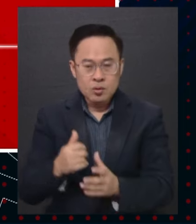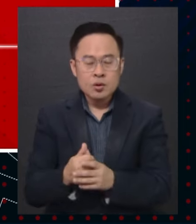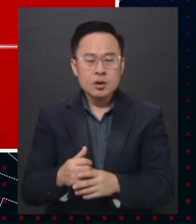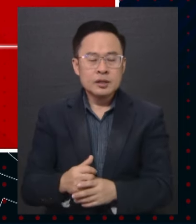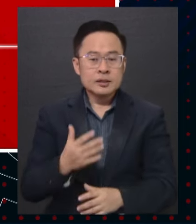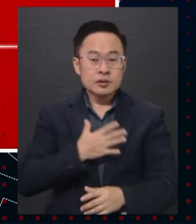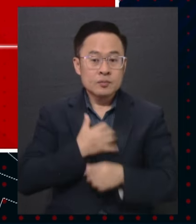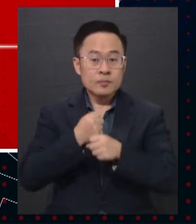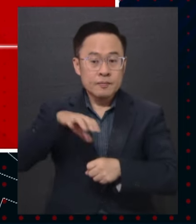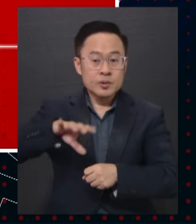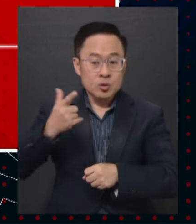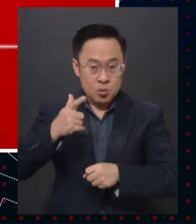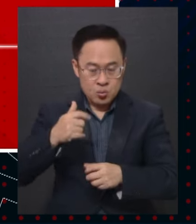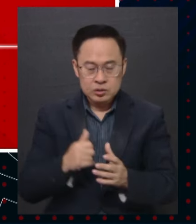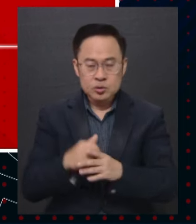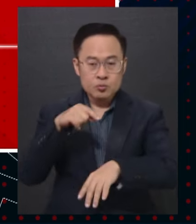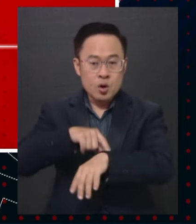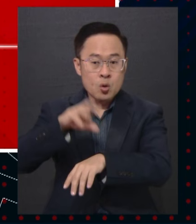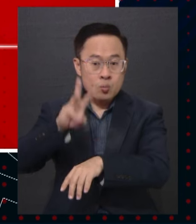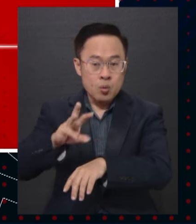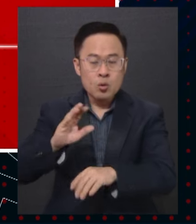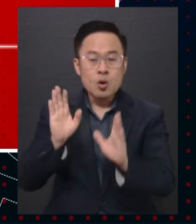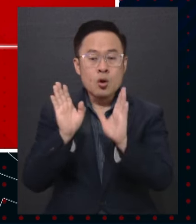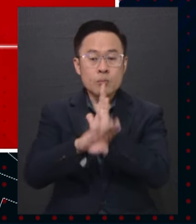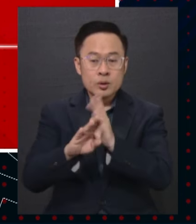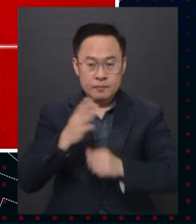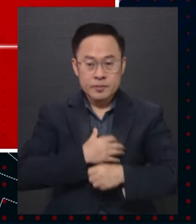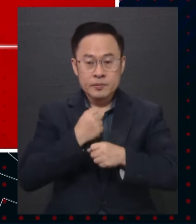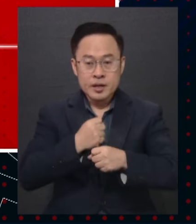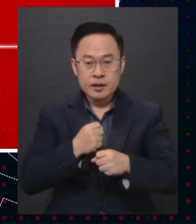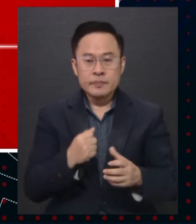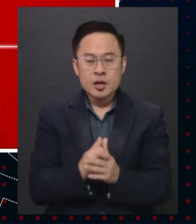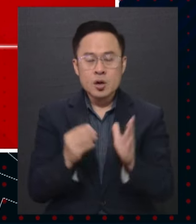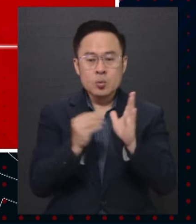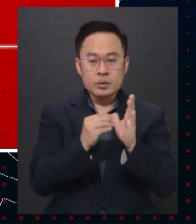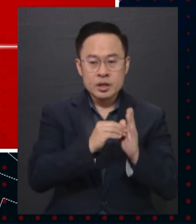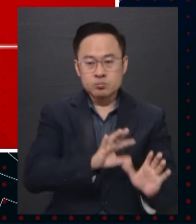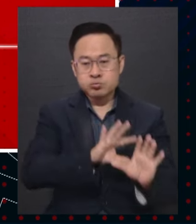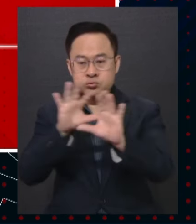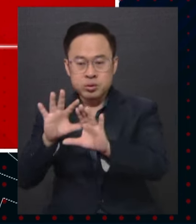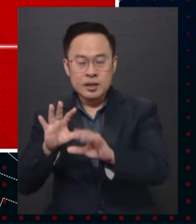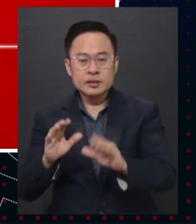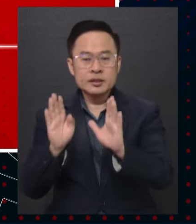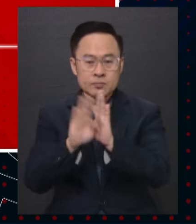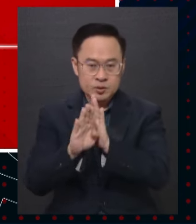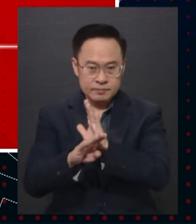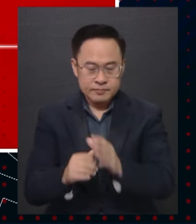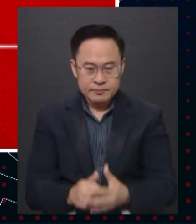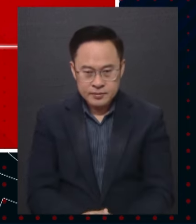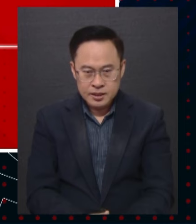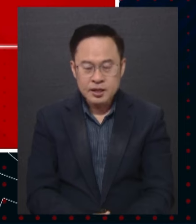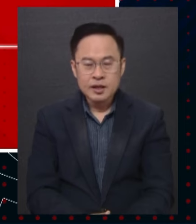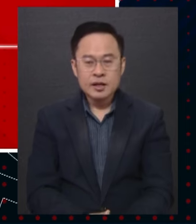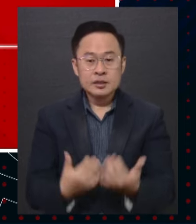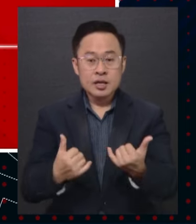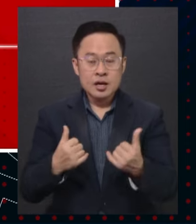Thunder Dome นะครับแล้วก็ Big Match 6:00 ครับบุรีรัมย์จะเปิดบ้านที่ช้างอารีนาเจอทูแบงคอกด้วยเกมนี้ถ้า